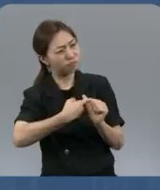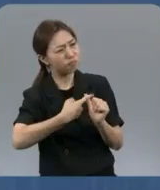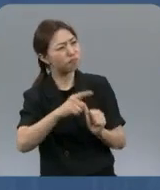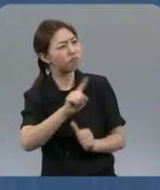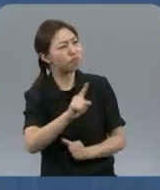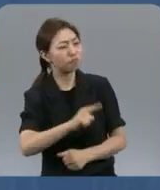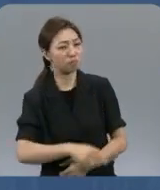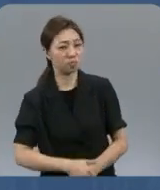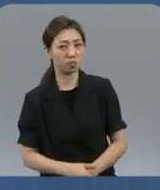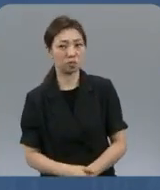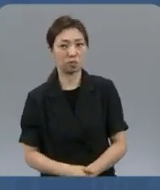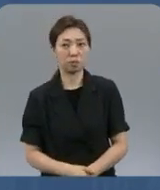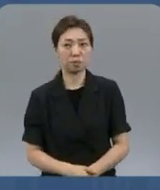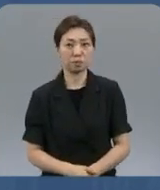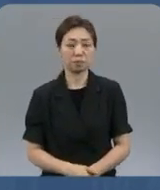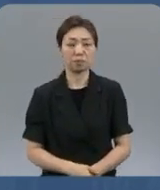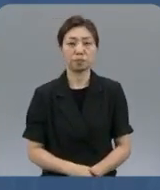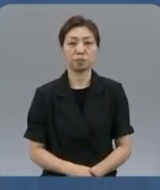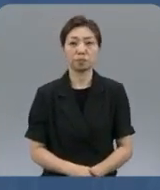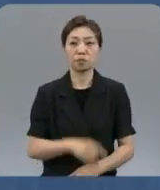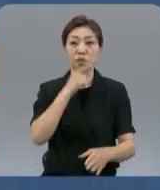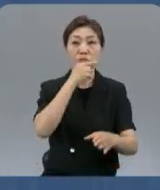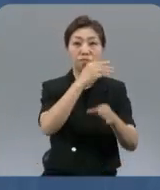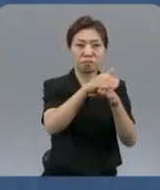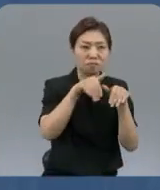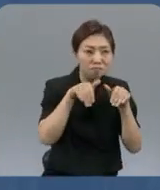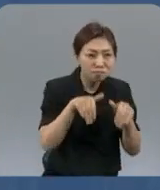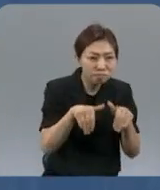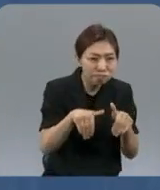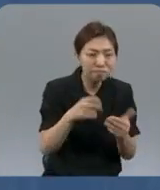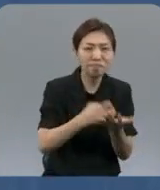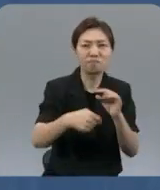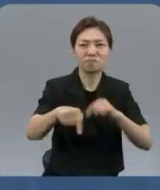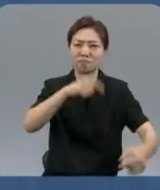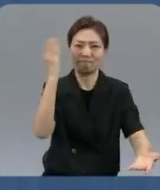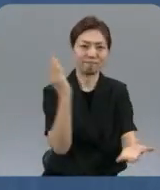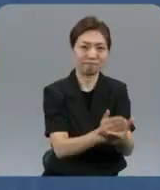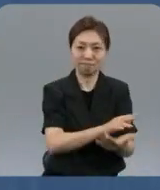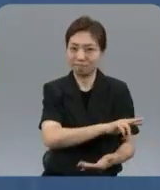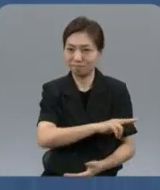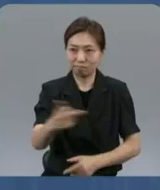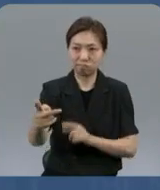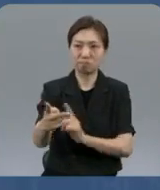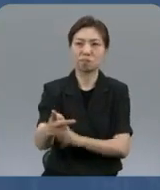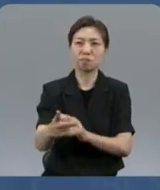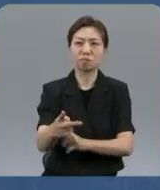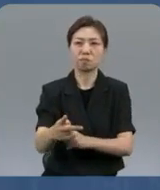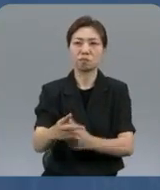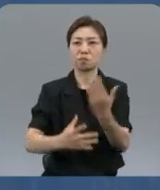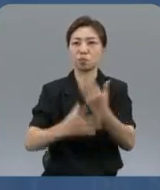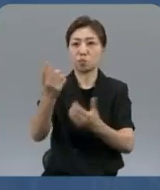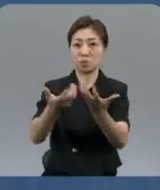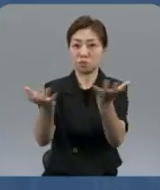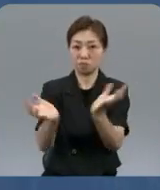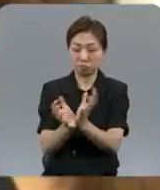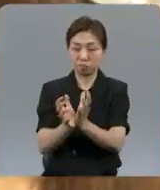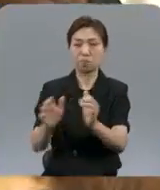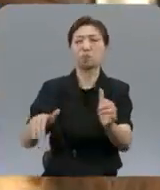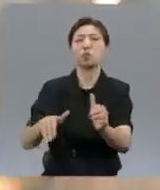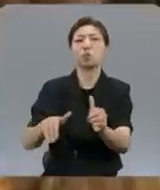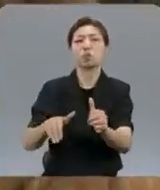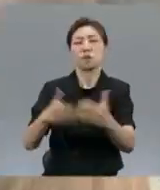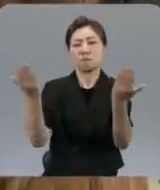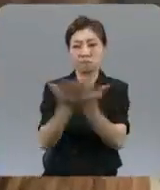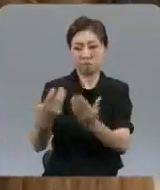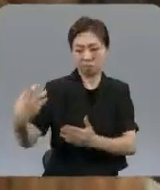осабит его роль в мешкарийской политике основная цель которой поиск примирения с севером в целях